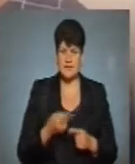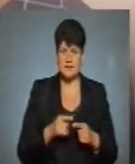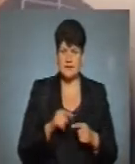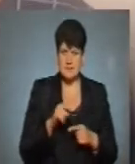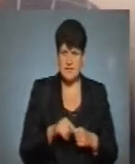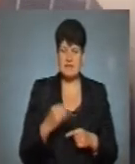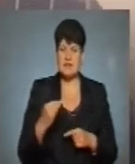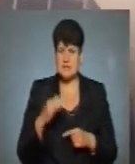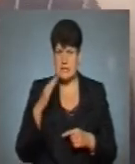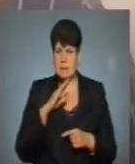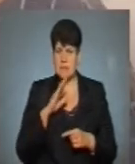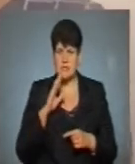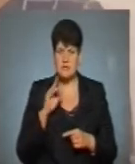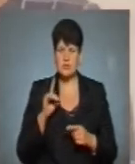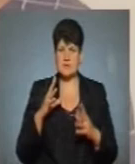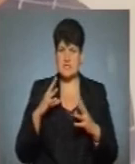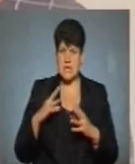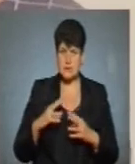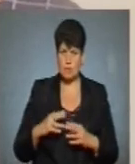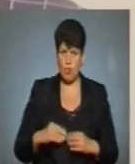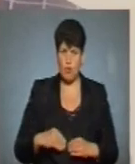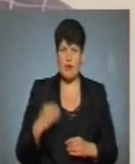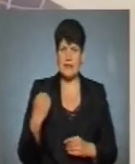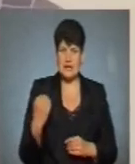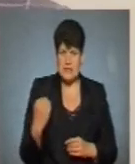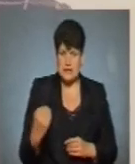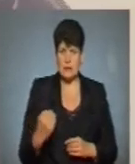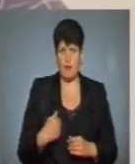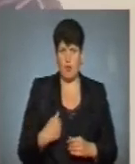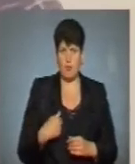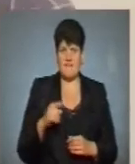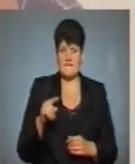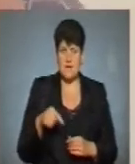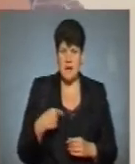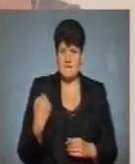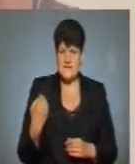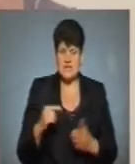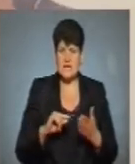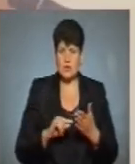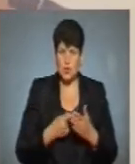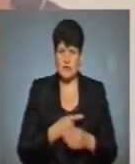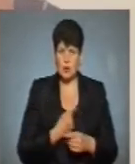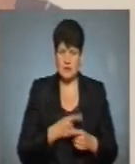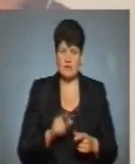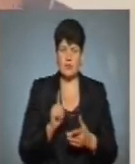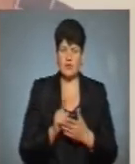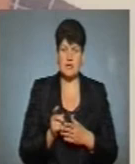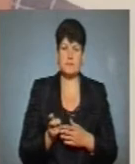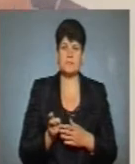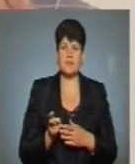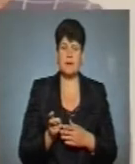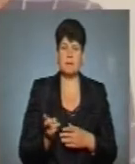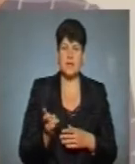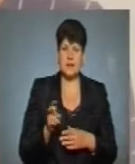інтересах батьків, щоб заспокоїти їх, бо ми від них вимагаємо довідок медичних, вони мусять прийти